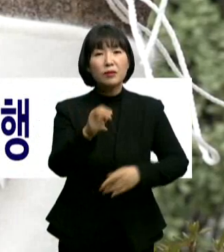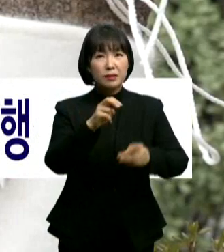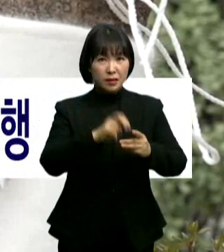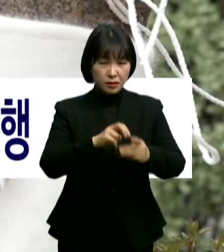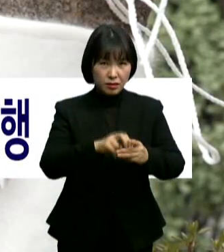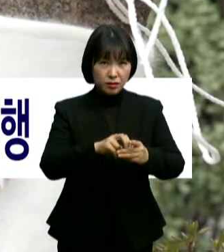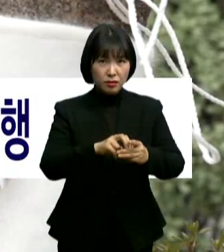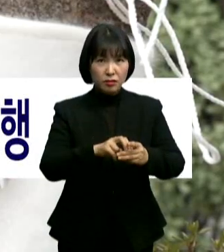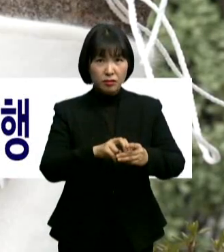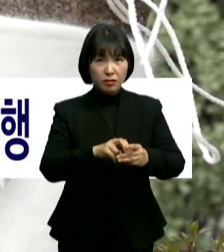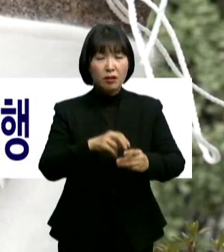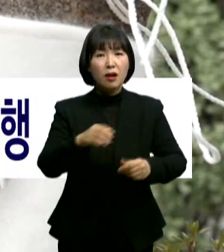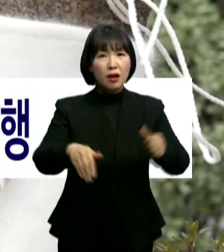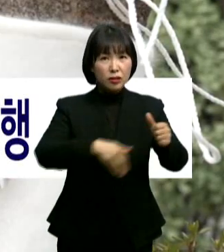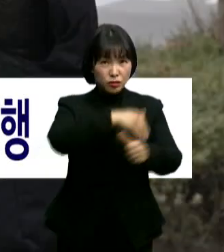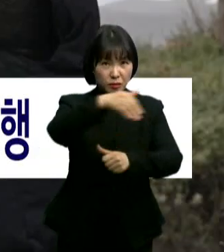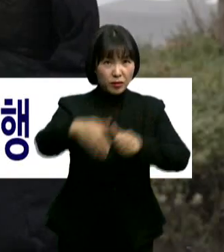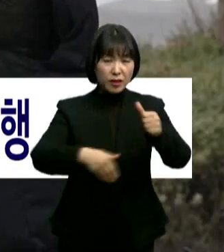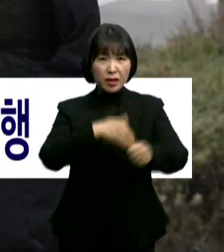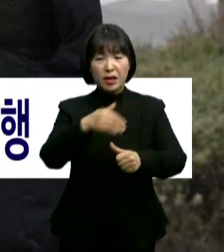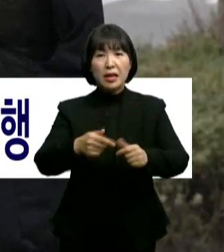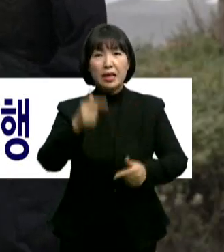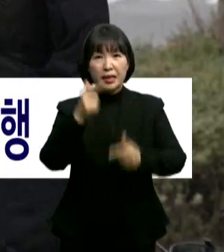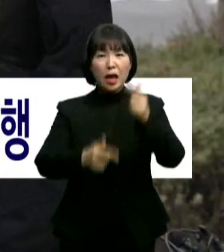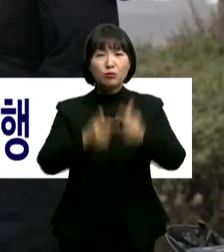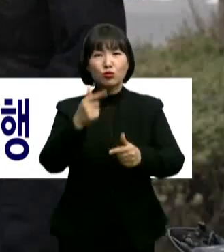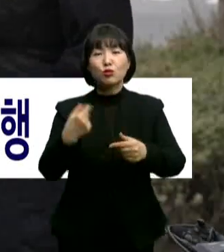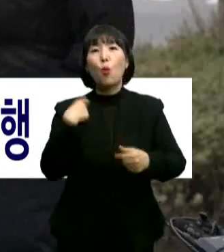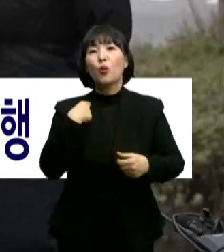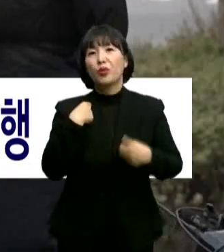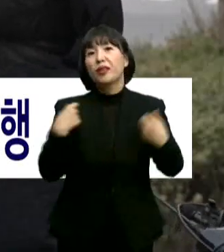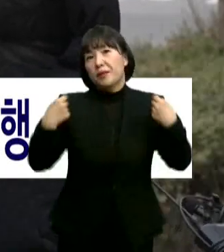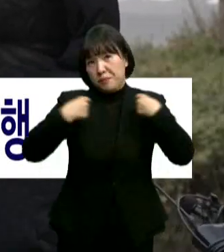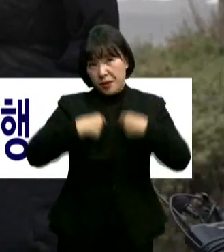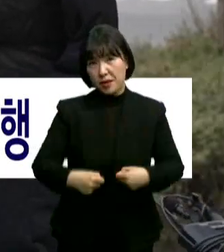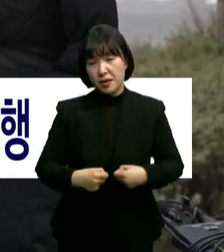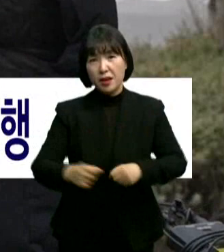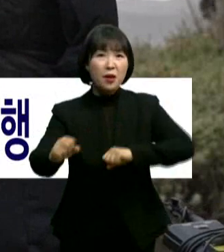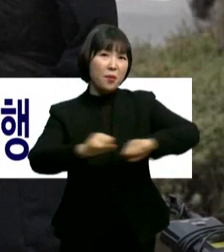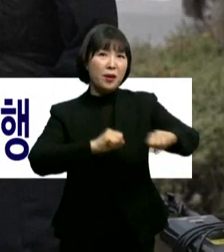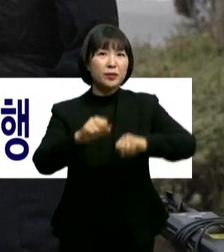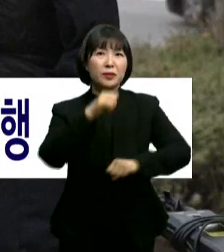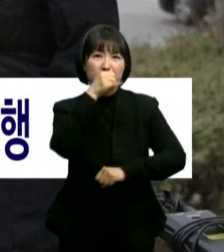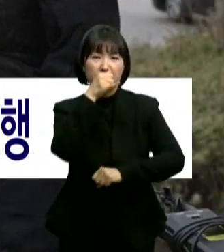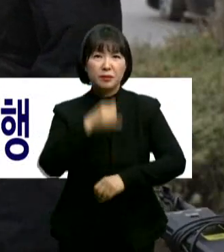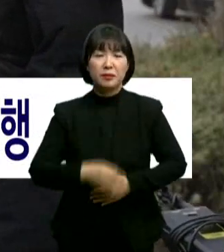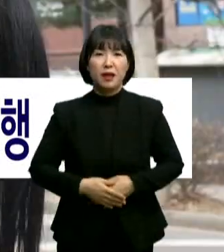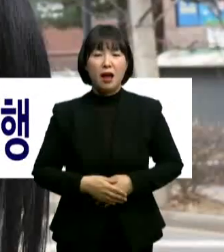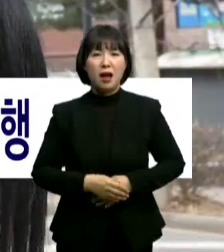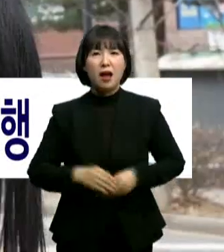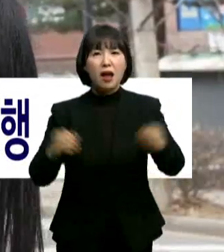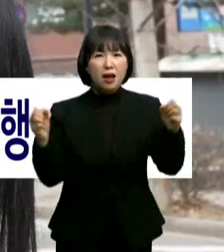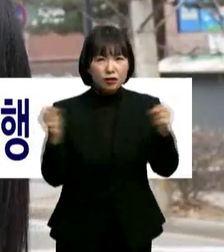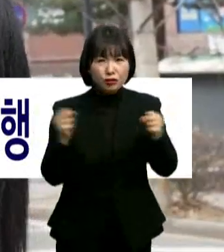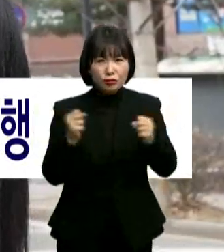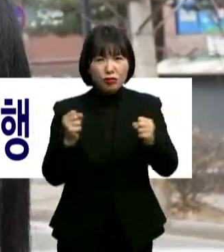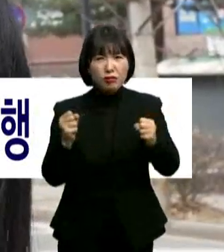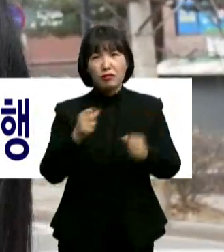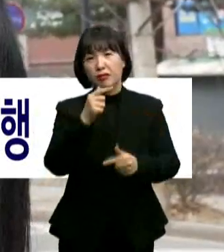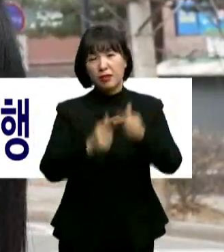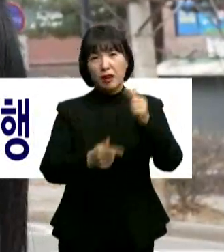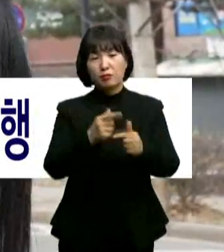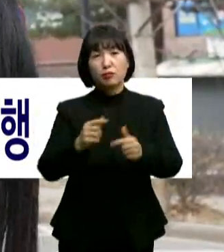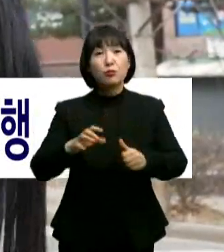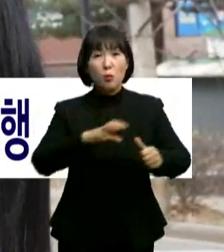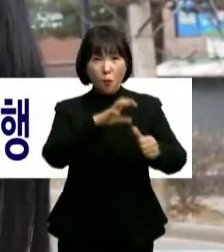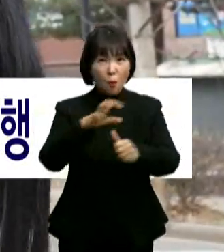동행정복지센터 1대 가로수에 겨울나무 옷 입히기 활동을 진행했습니다 겨울철 추위로부터 나무를 보호하고